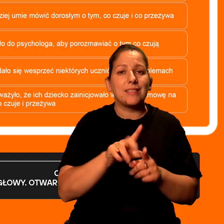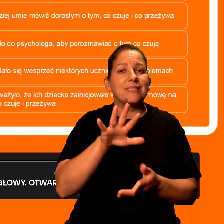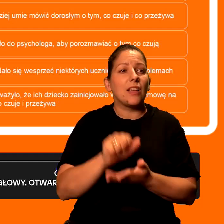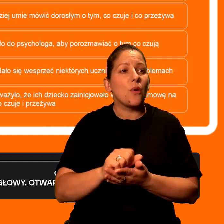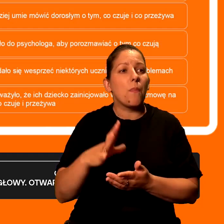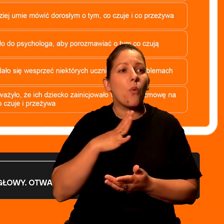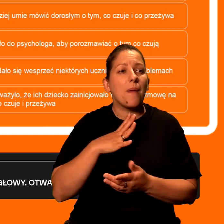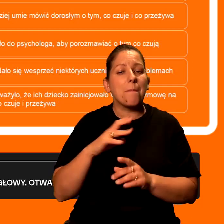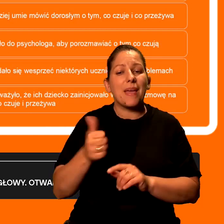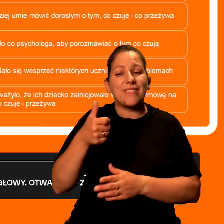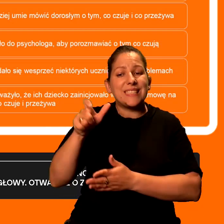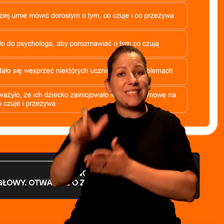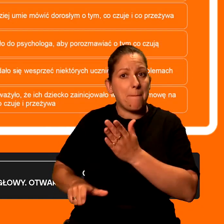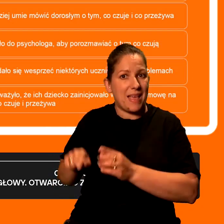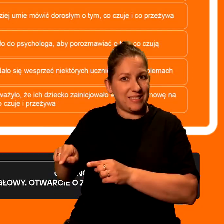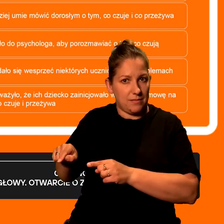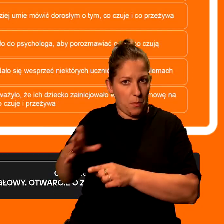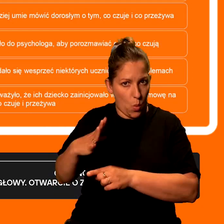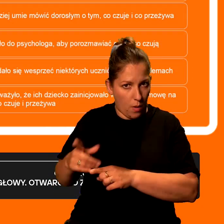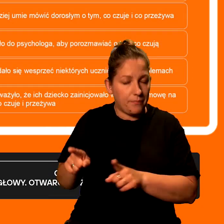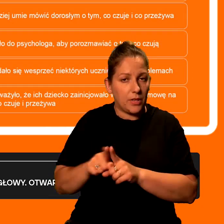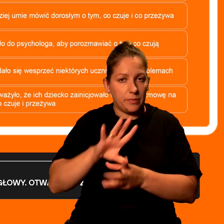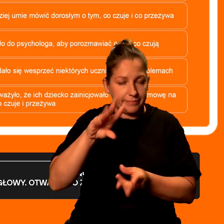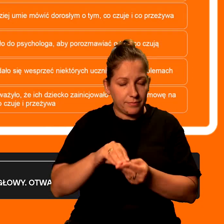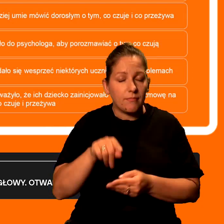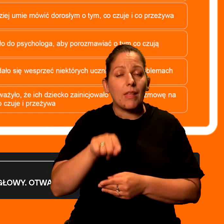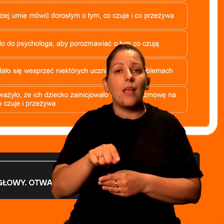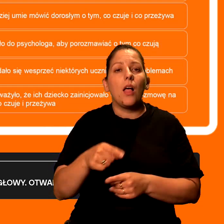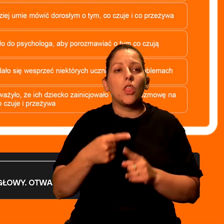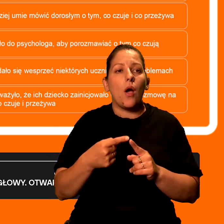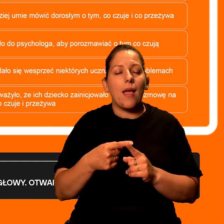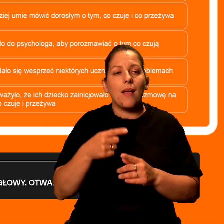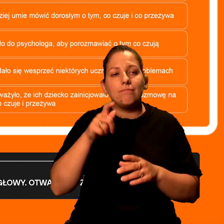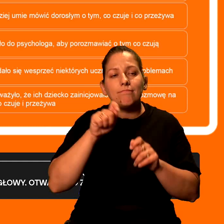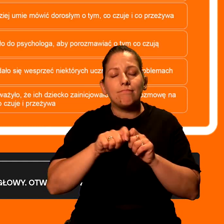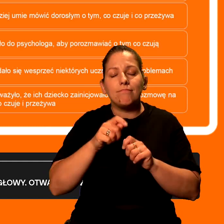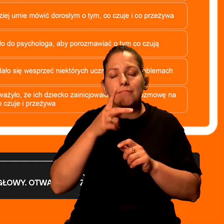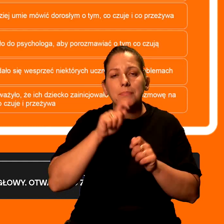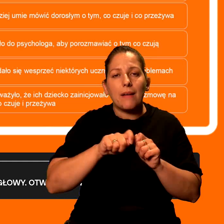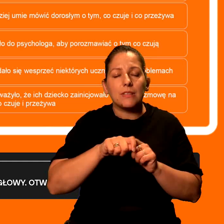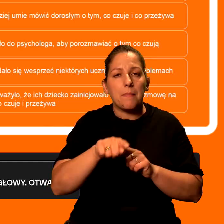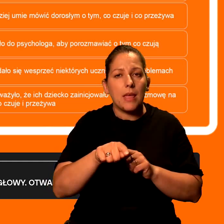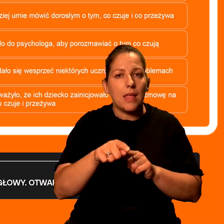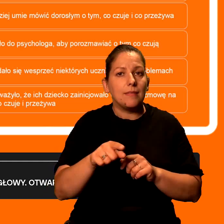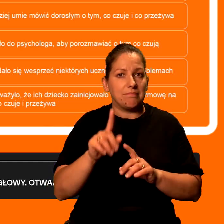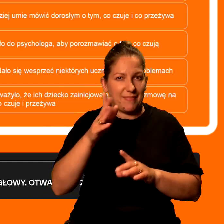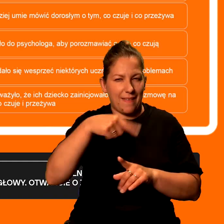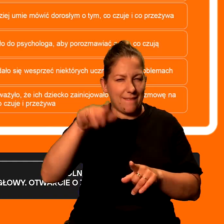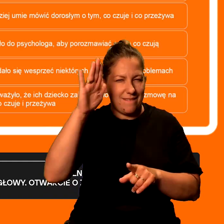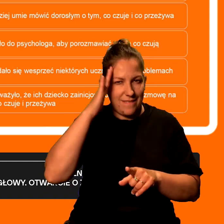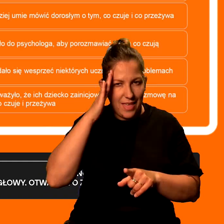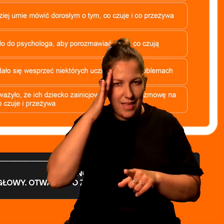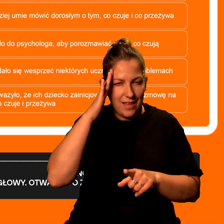się odbywały w pierwszym semestrze, przede wszystkim tych zajęć. Czyli można powiedzieć, że trochę też mierzymy tutaj zjawisko, które doskonale znacie